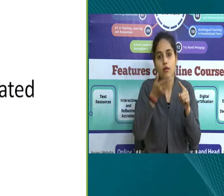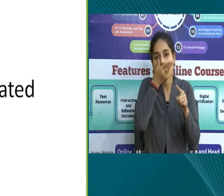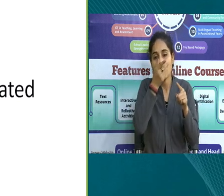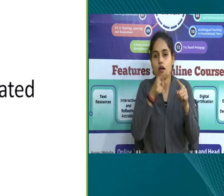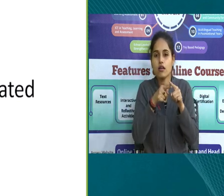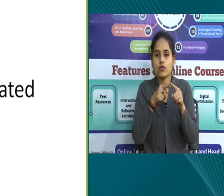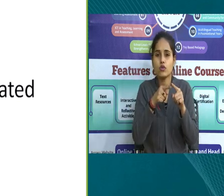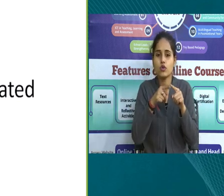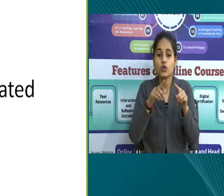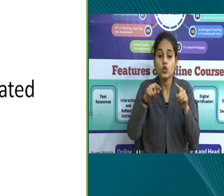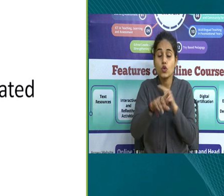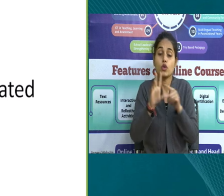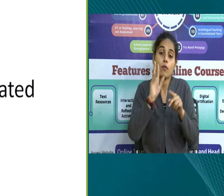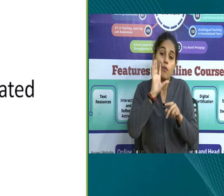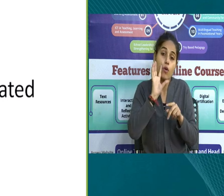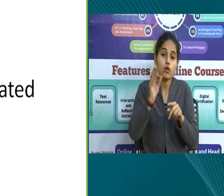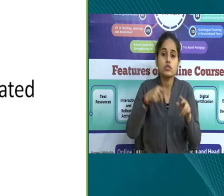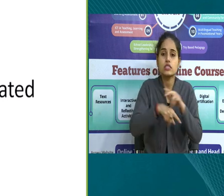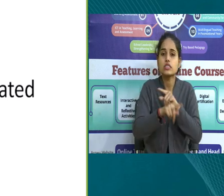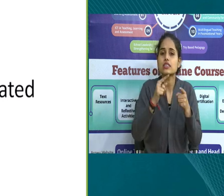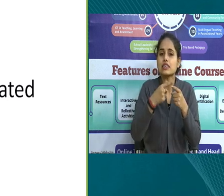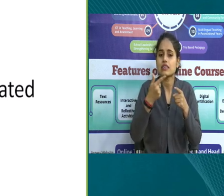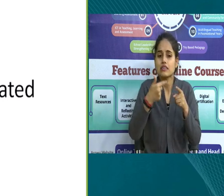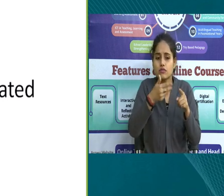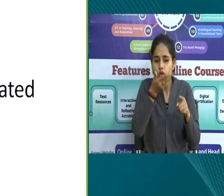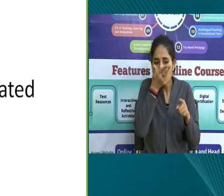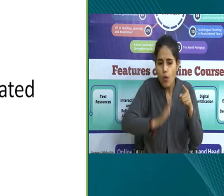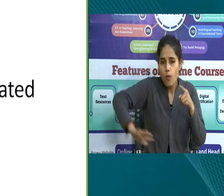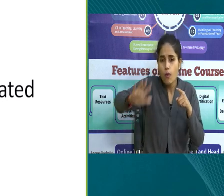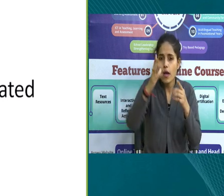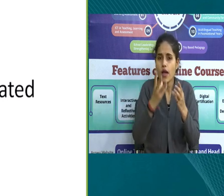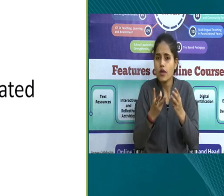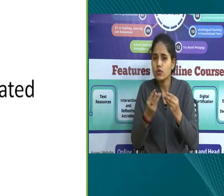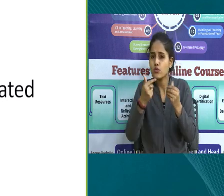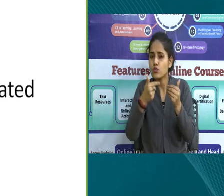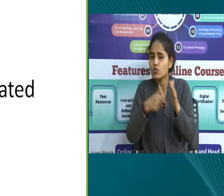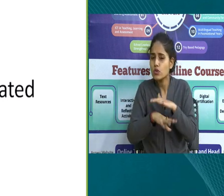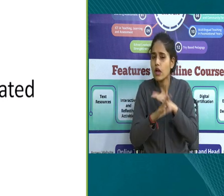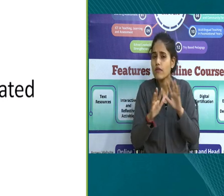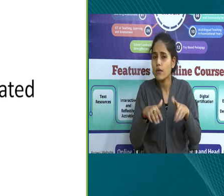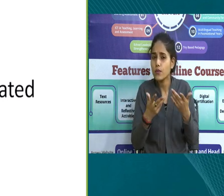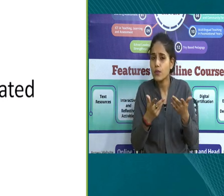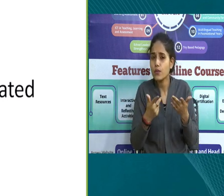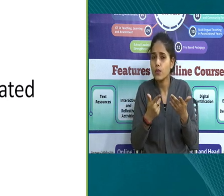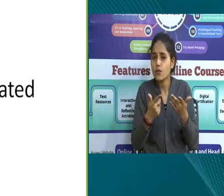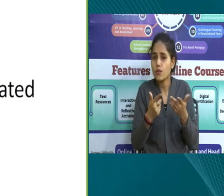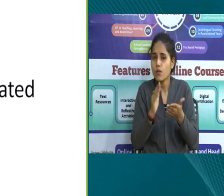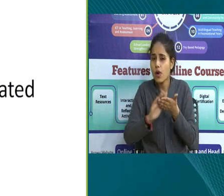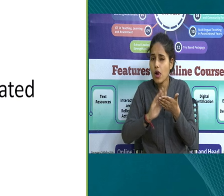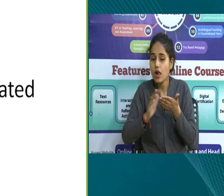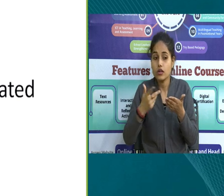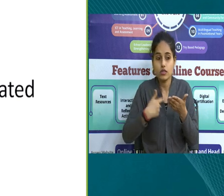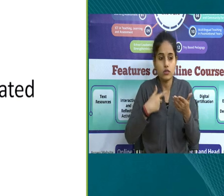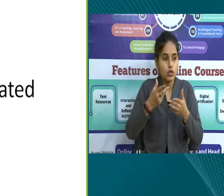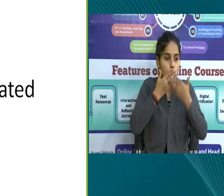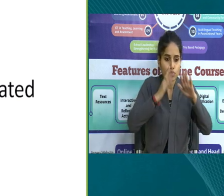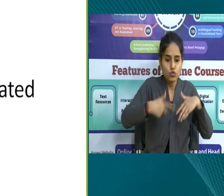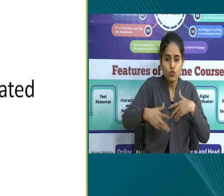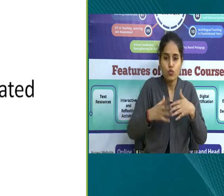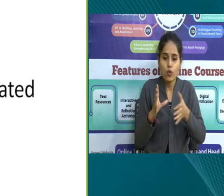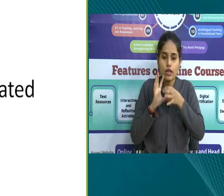करना बहुत ही इंपॉर्टेंट है कैसे कंजर्व करेंगे हम इस पानी को इसके उपर हमें अपने बच्चों को अलग अलग आइडिया लेने